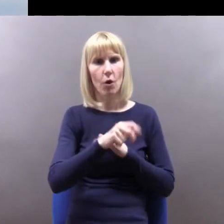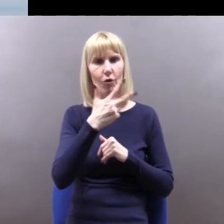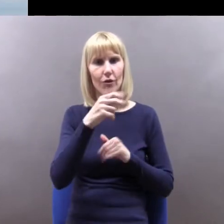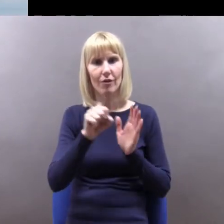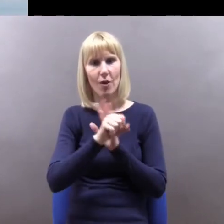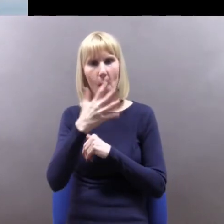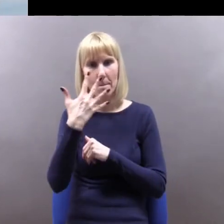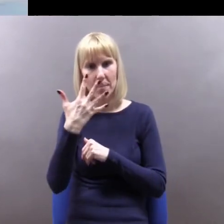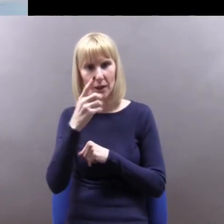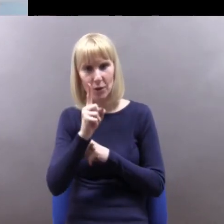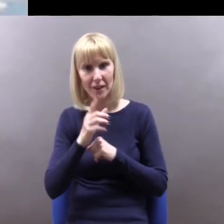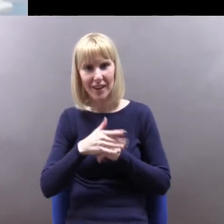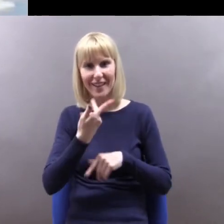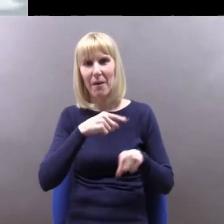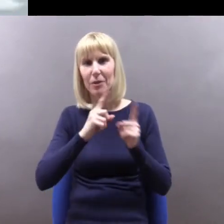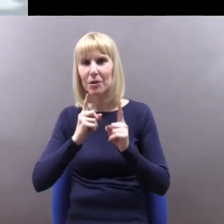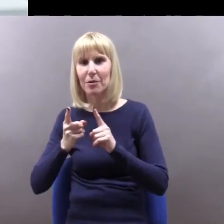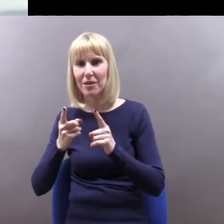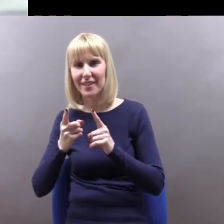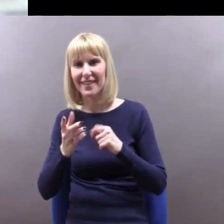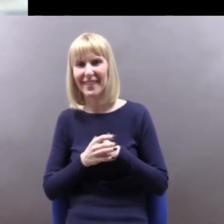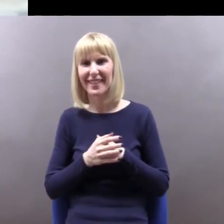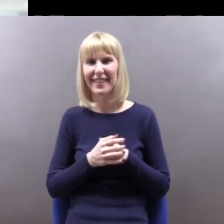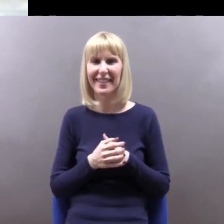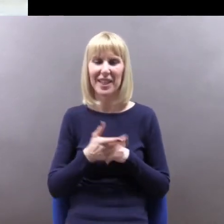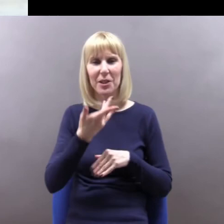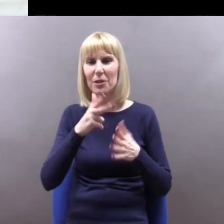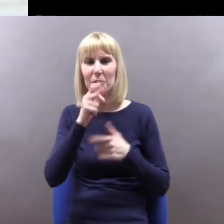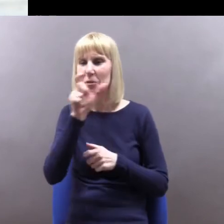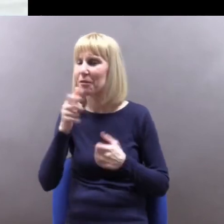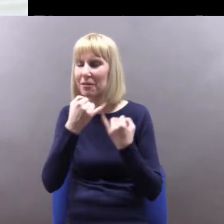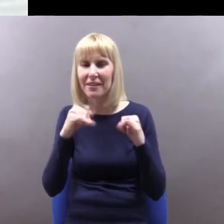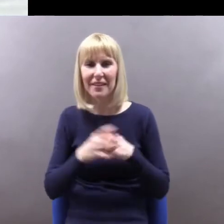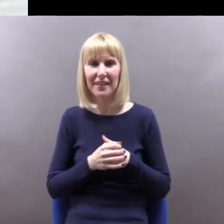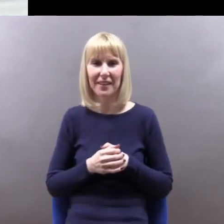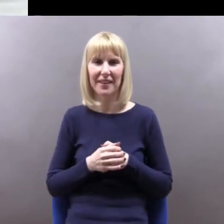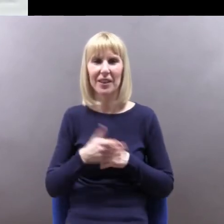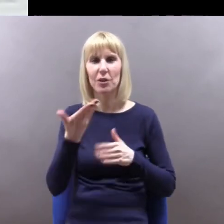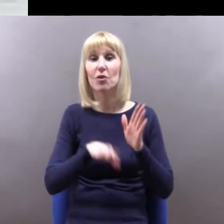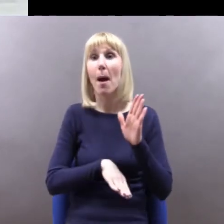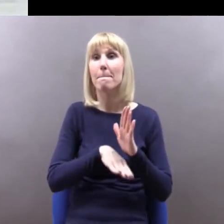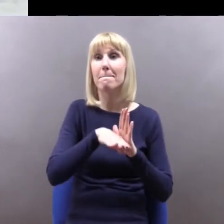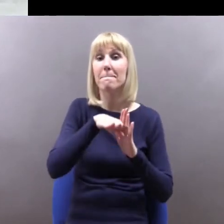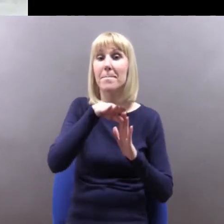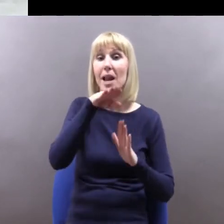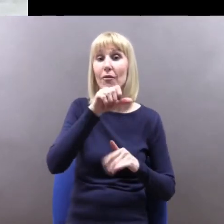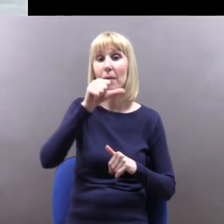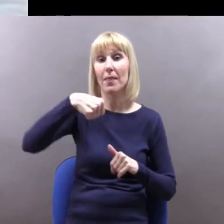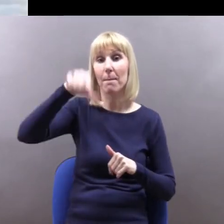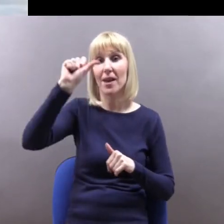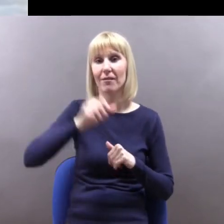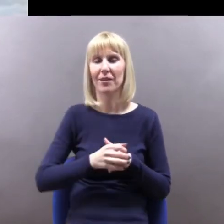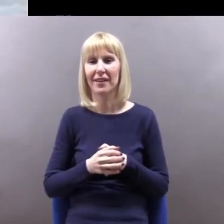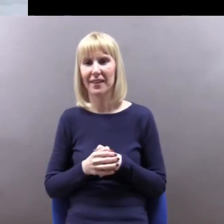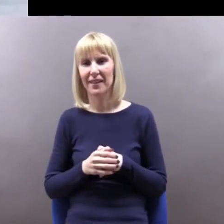3 do 5 minut, no, także jestem szybszy niż platforma. Szybki szybko. Jesteś, no. Szybko. Niż ta platforma na pierwsze, więc... Tak, jestem szybszy niż